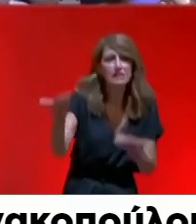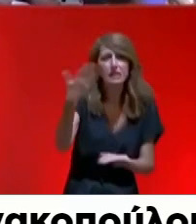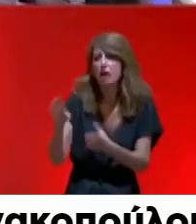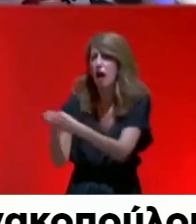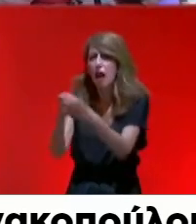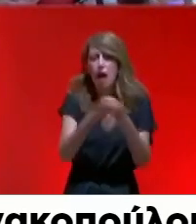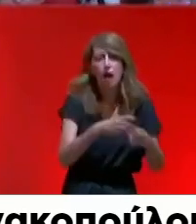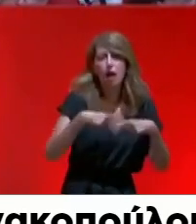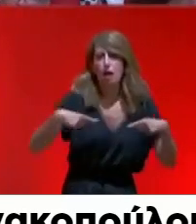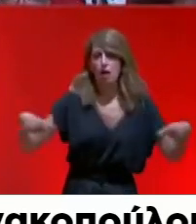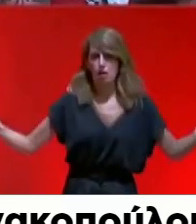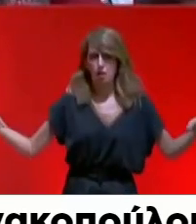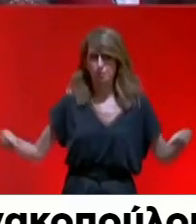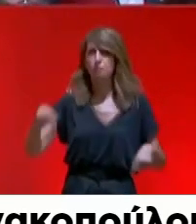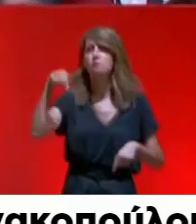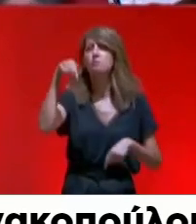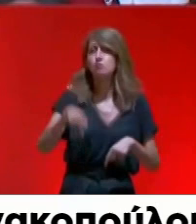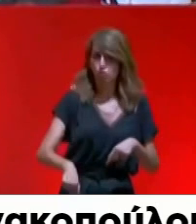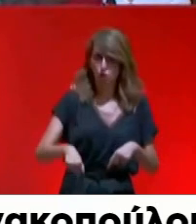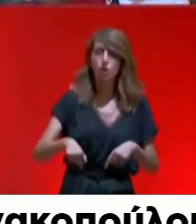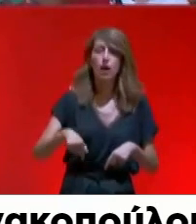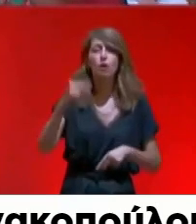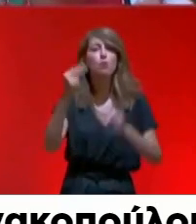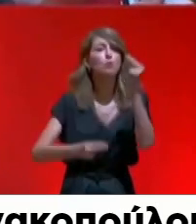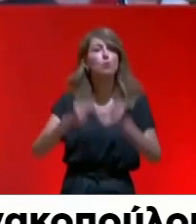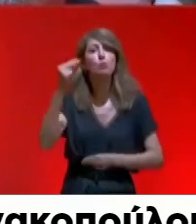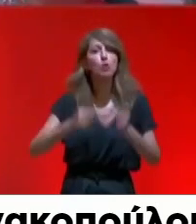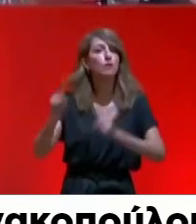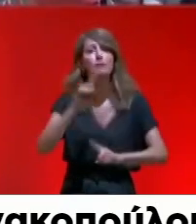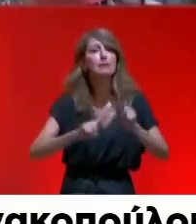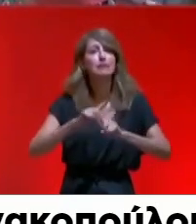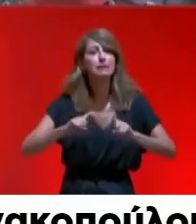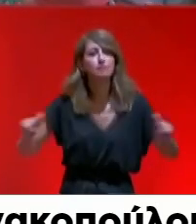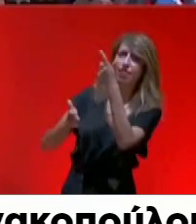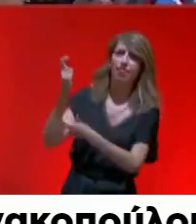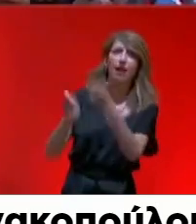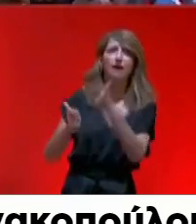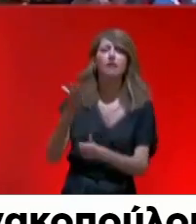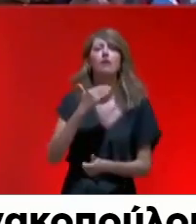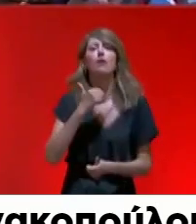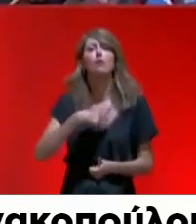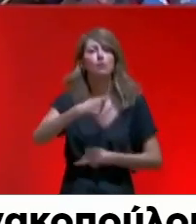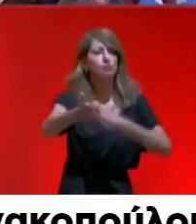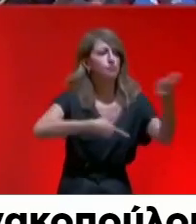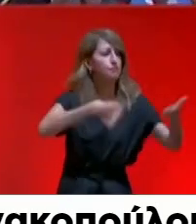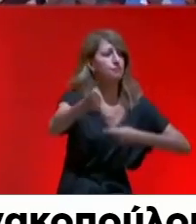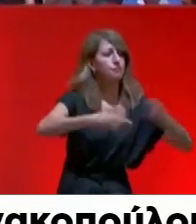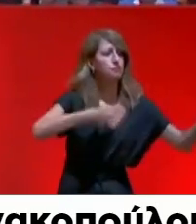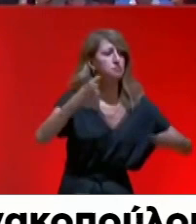προκειμένου ακριβώς. Οπότε για να μπορεί να ανέβει όποιος εκλεγεί στη Θεσσαλονίκη. Ακριβώς. Να έχει τη δυνατότητα την Κυριακή,